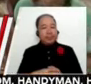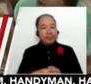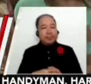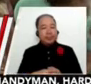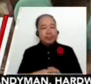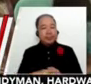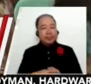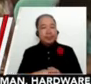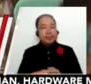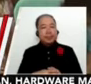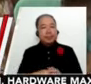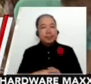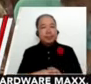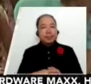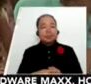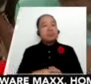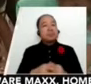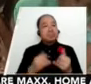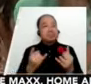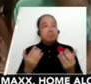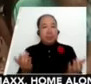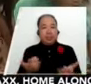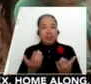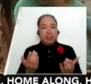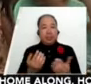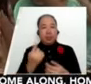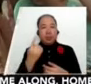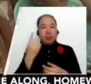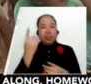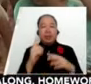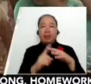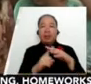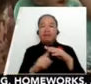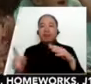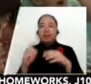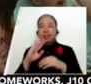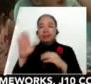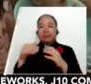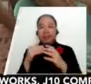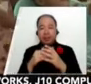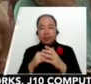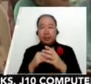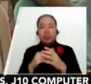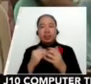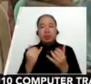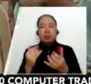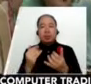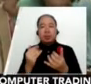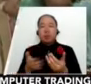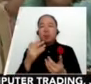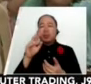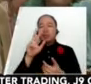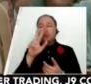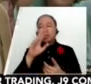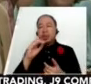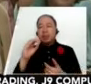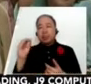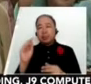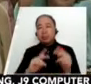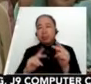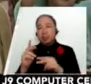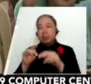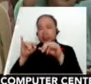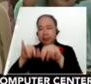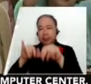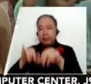Mel, mga kapuso, narito tayo ngayon sa isang evacuation center kung saan nandito po ngayon ang mahigit 300 individual na